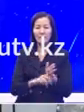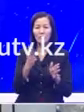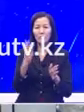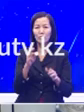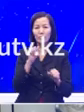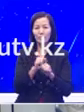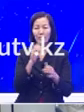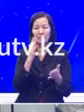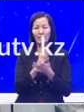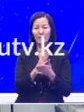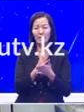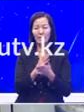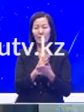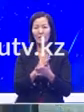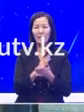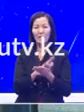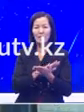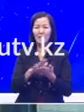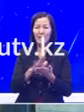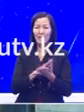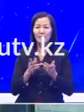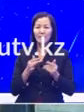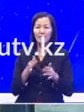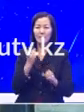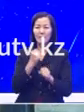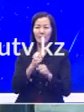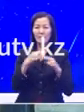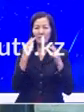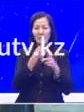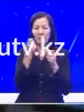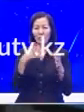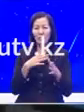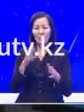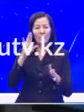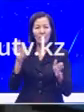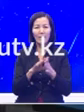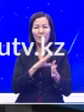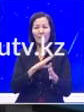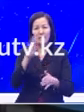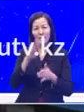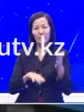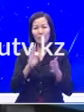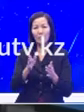бар. Барлығына санитарлық талаптарды сақтау бойынша қатаң ескерту берілді. Талапқа бағынбағандар